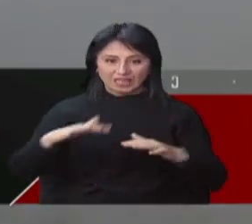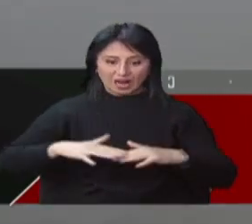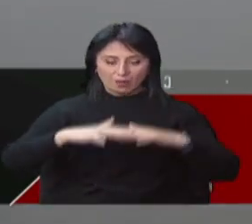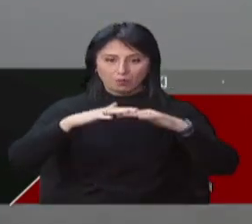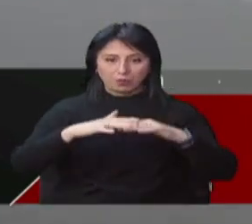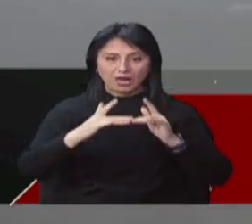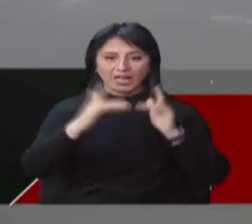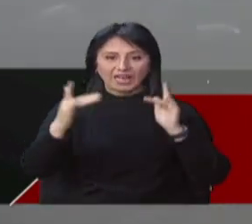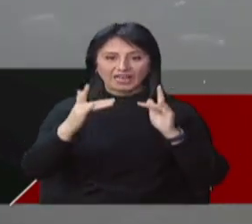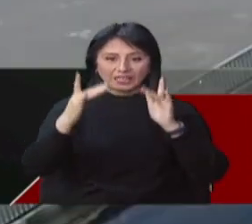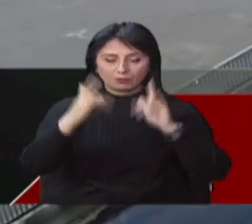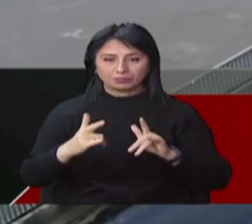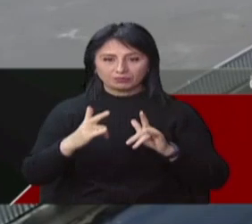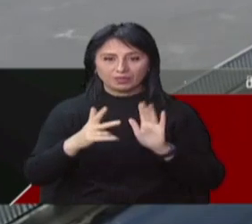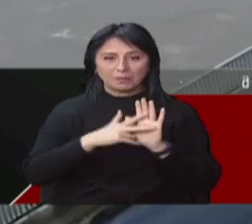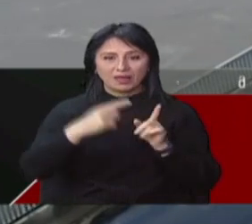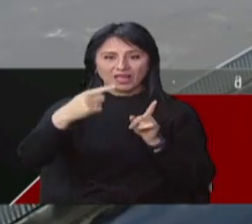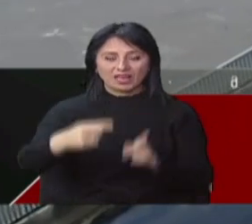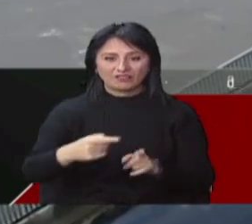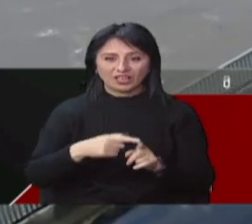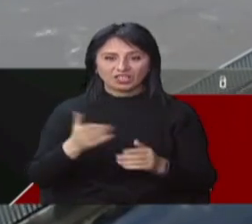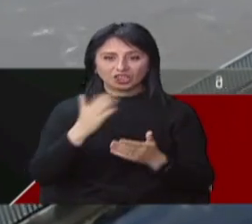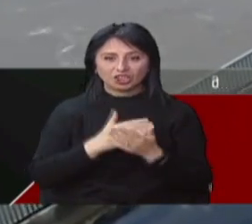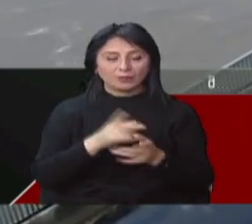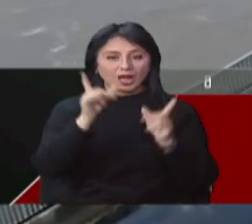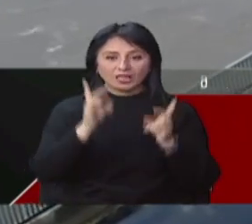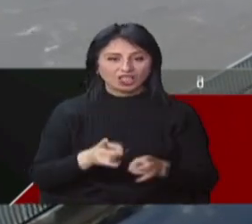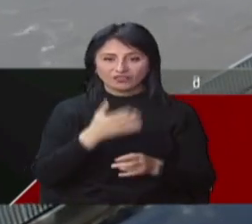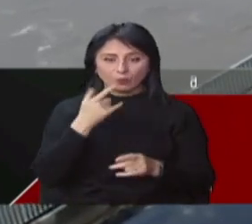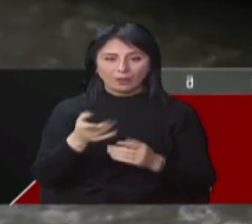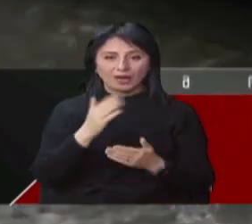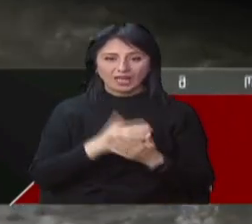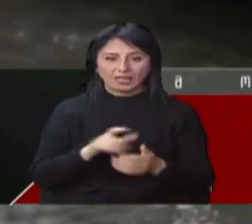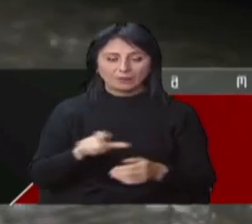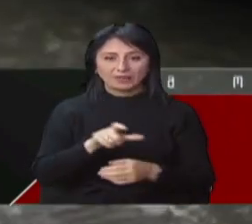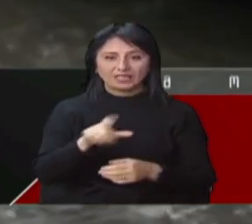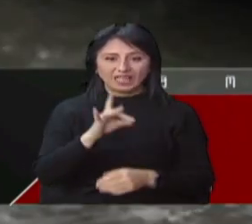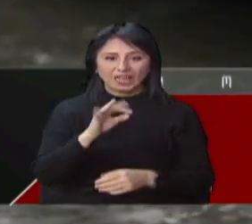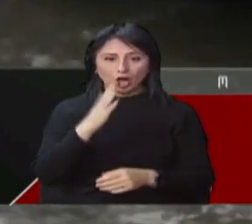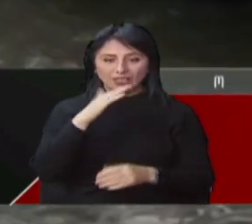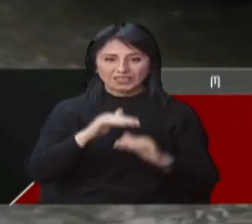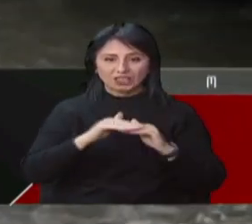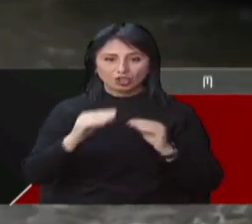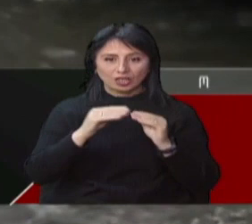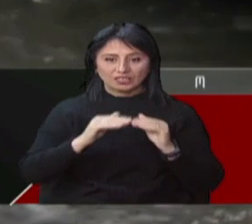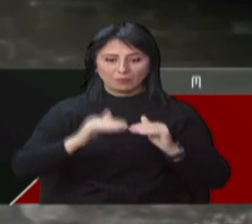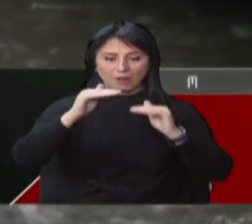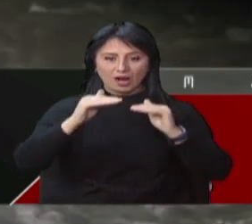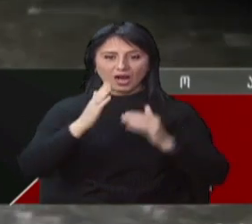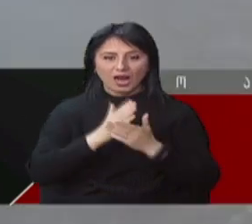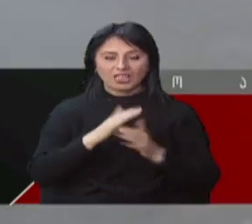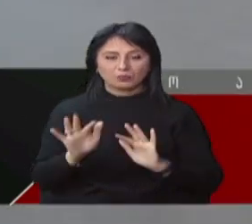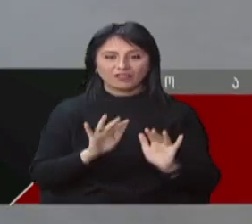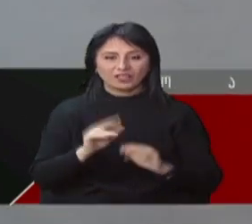მდინარეზე მშენებარე ხიდის მერვე ბურჯი დააზიანა. შემთხვევის შედეგად არავინ დაშავებულა. ამ ეტაპზე მდინარე რიონის წყლის დონე ისევ მაღალია.